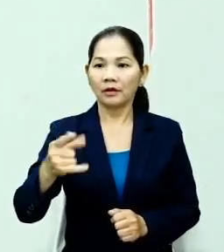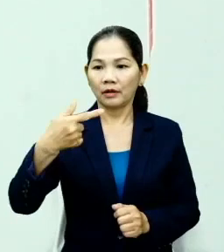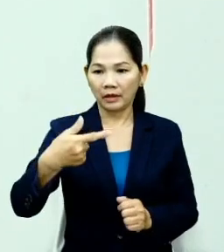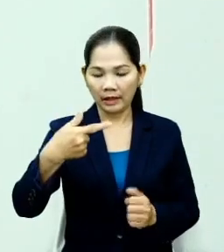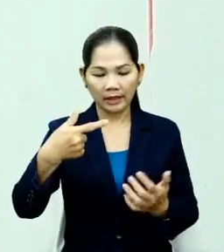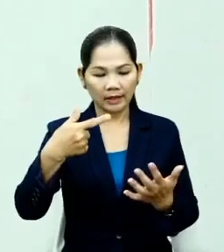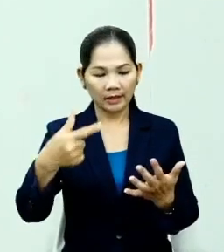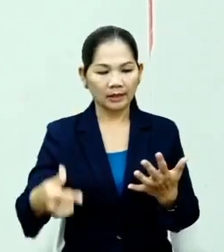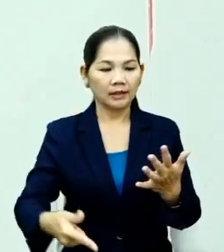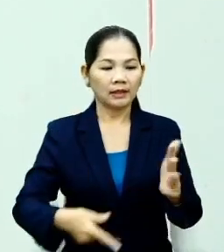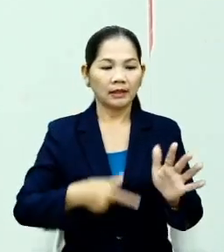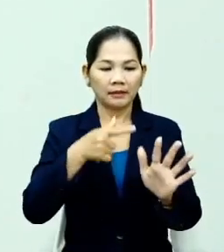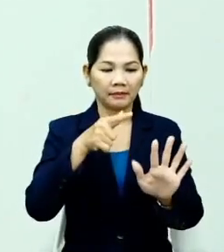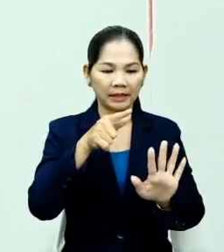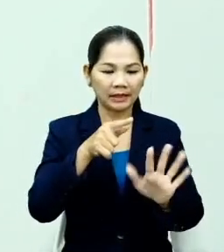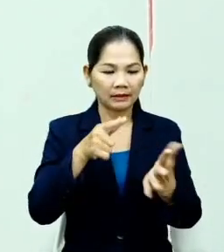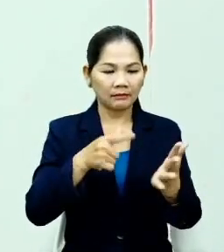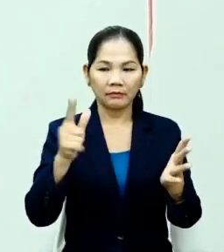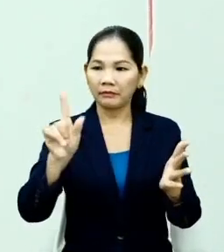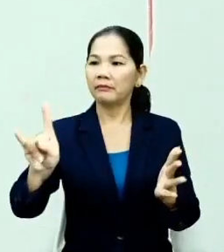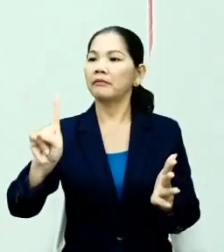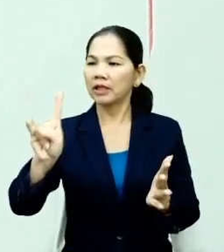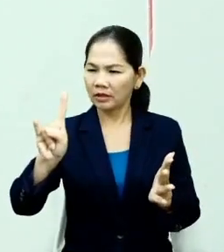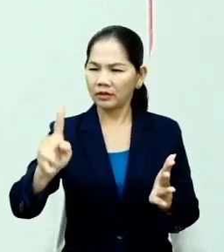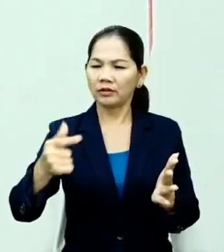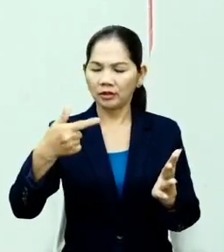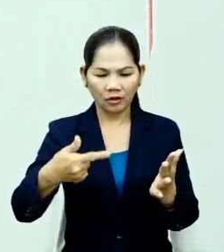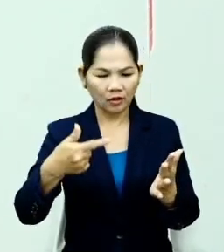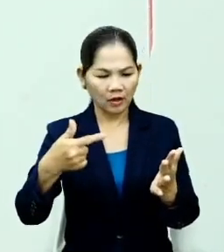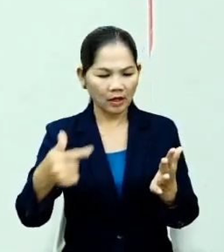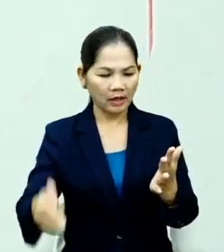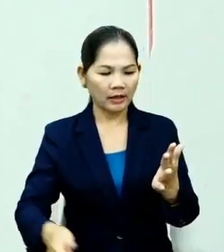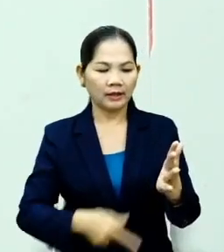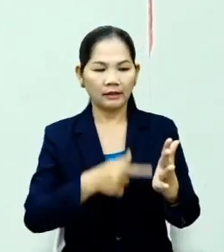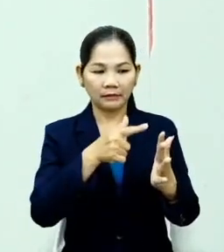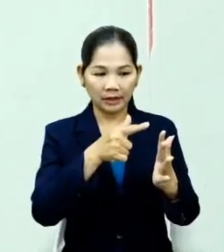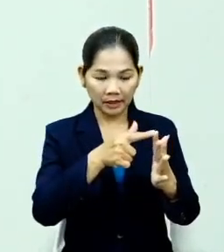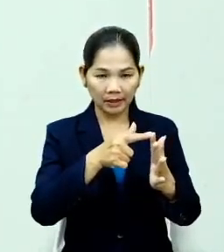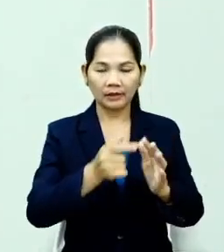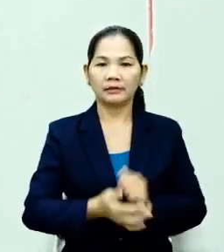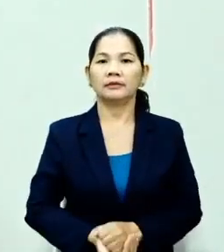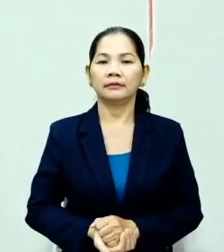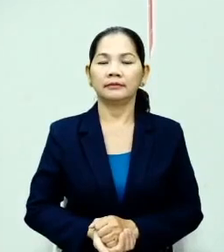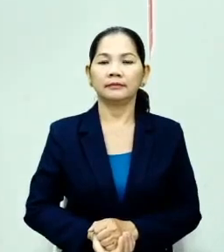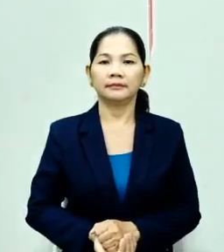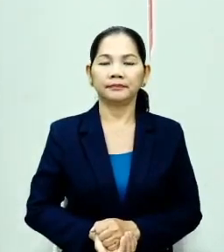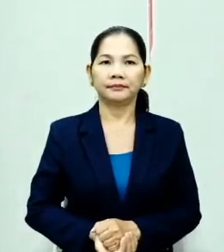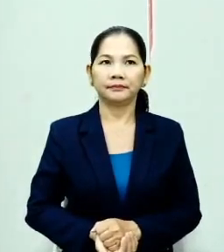mình nhỏ ấy mình nhảy cha lắp chiếc bật to tiết